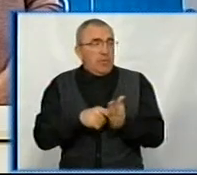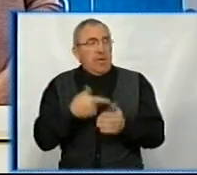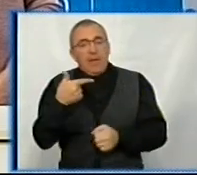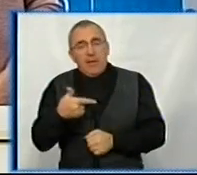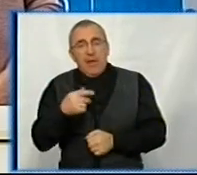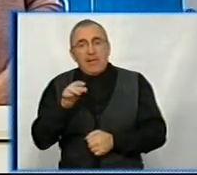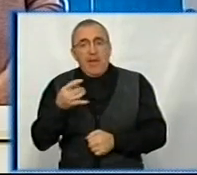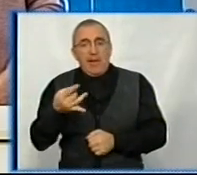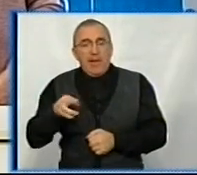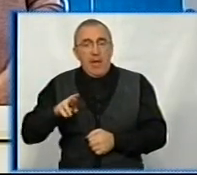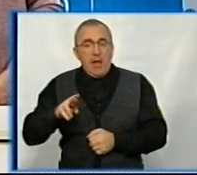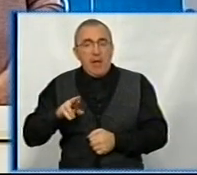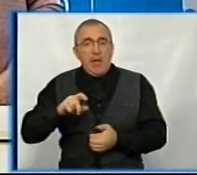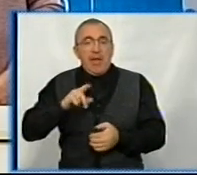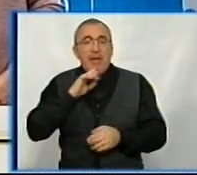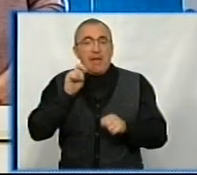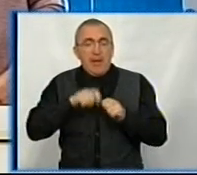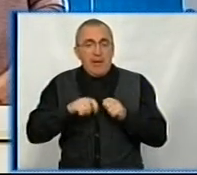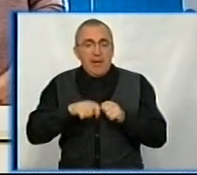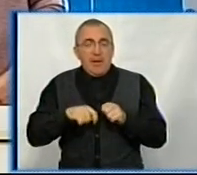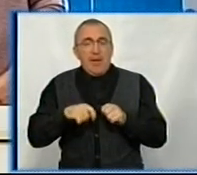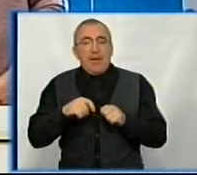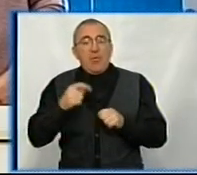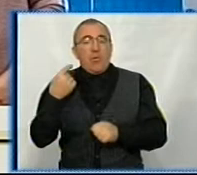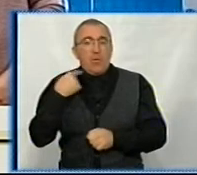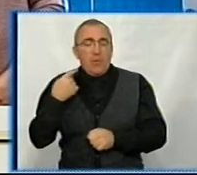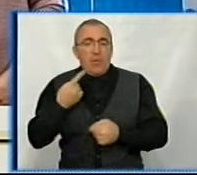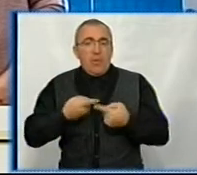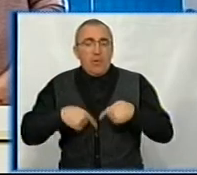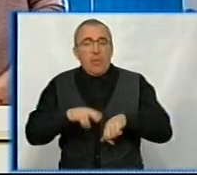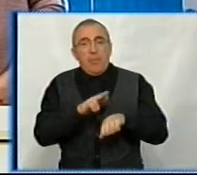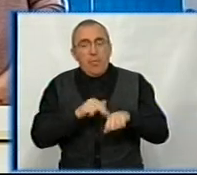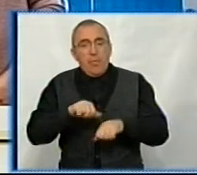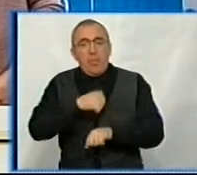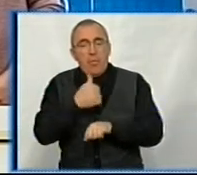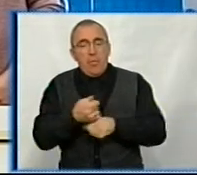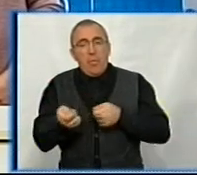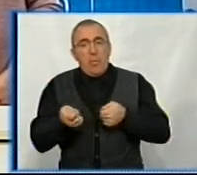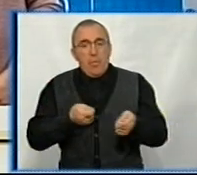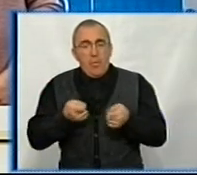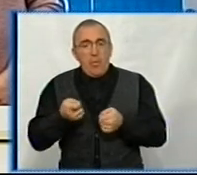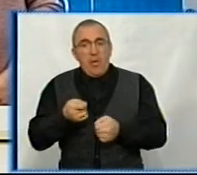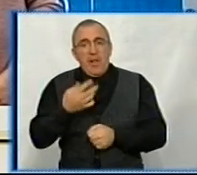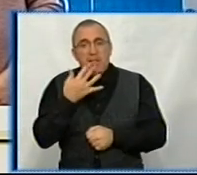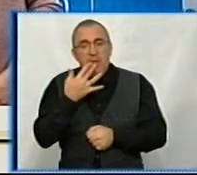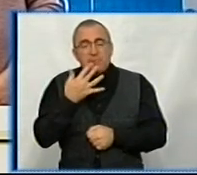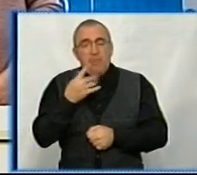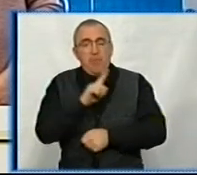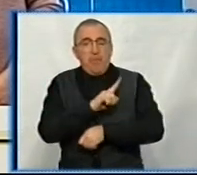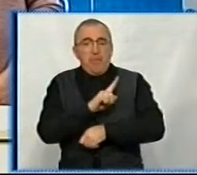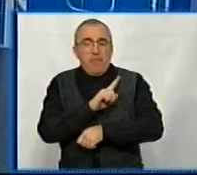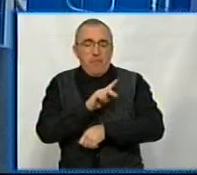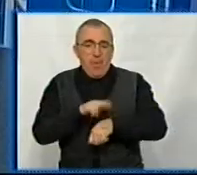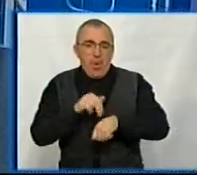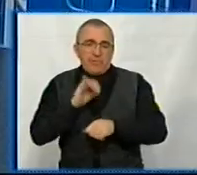Гнізділовою Дар'єю, інспекторкою відділу превенції Кропивницького відділу поліції Головного управління Національної поліції в області. Добрий